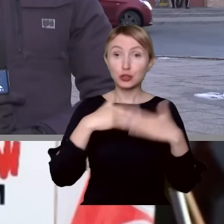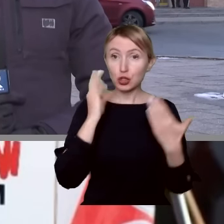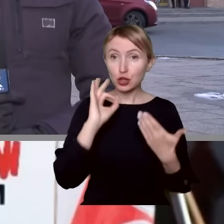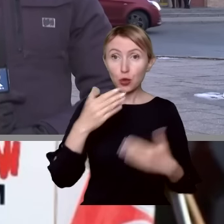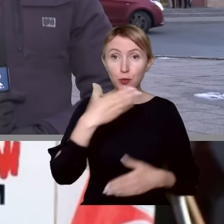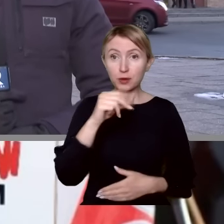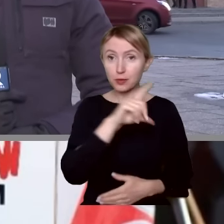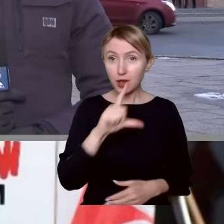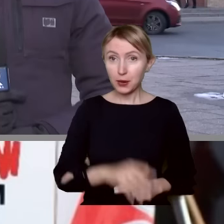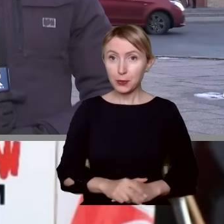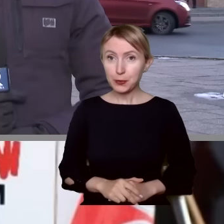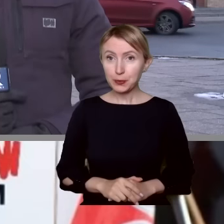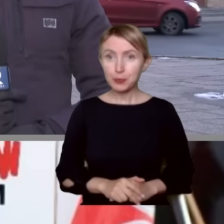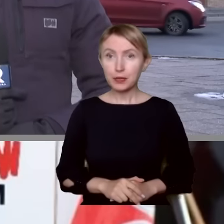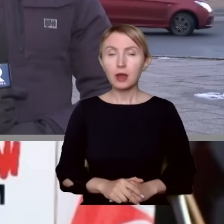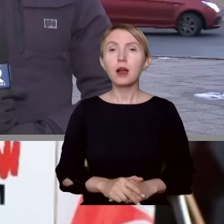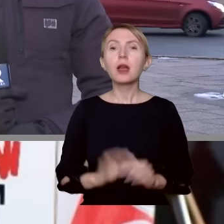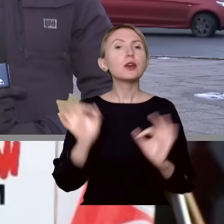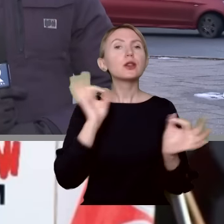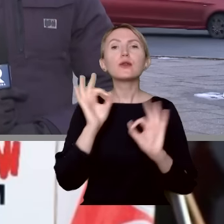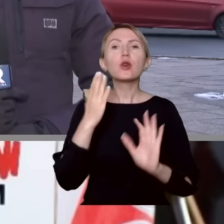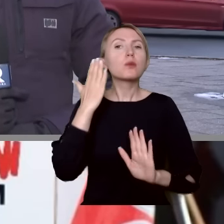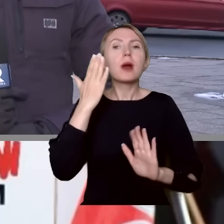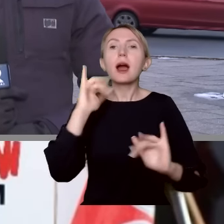jeszcze, jakie informacje z ostatnich minut?